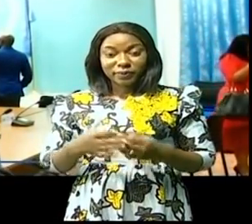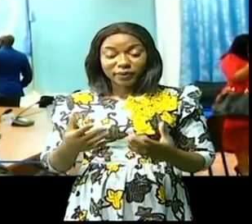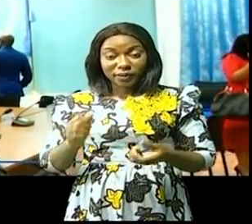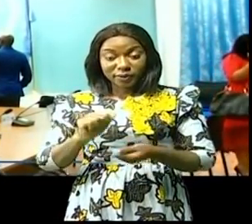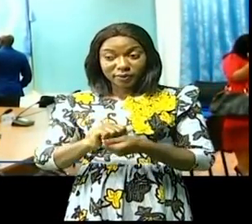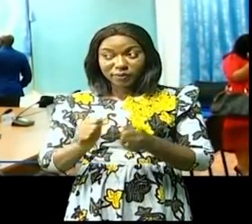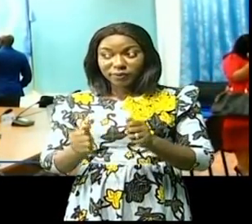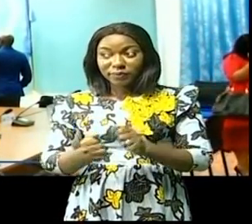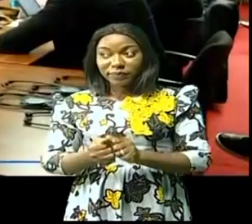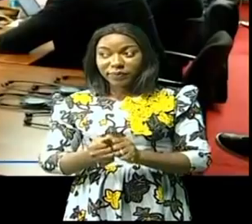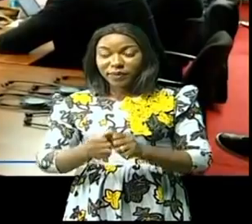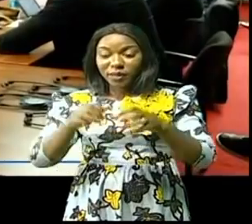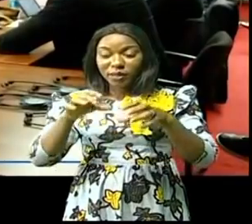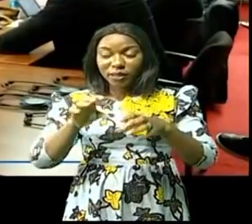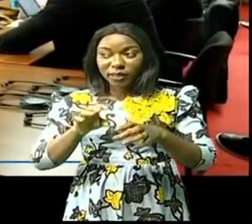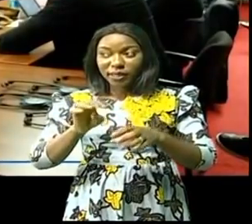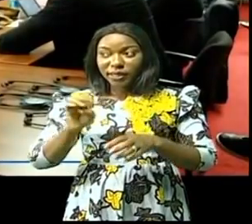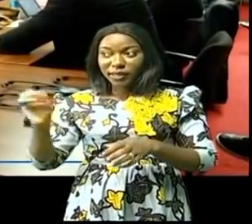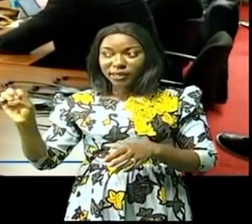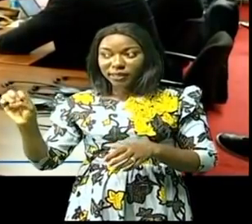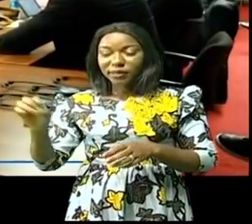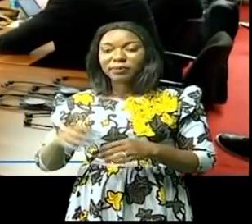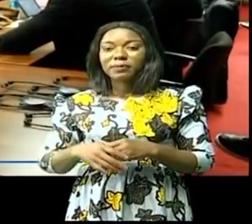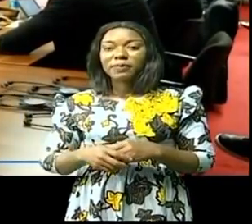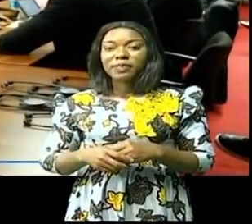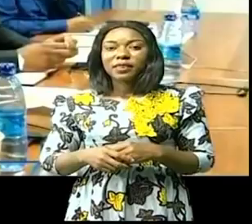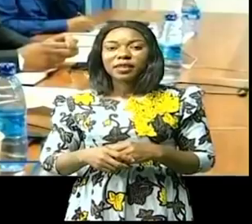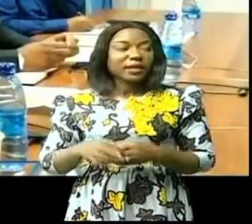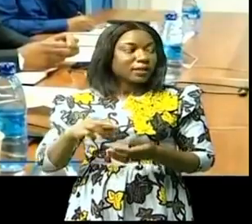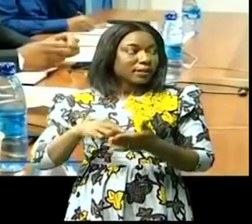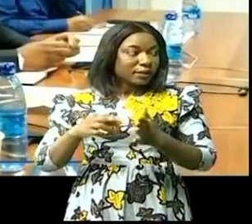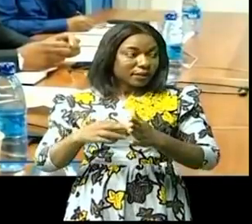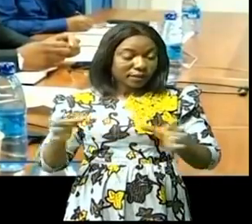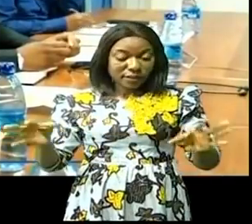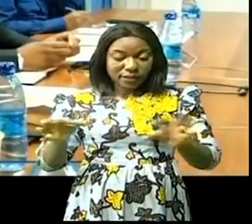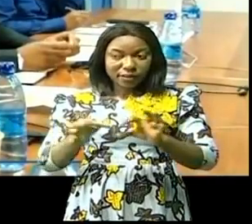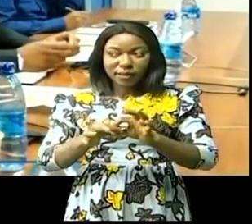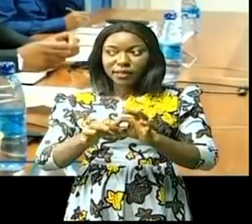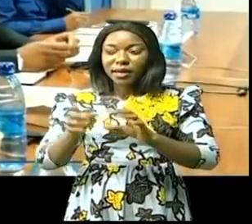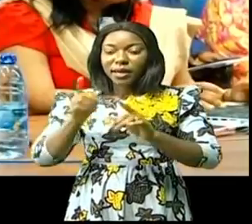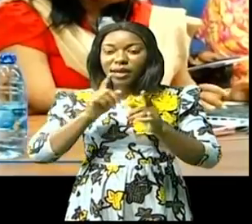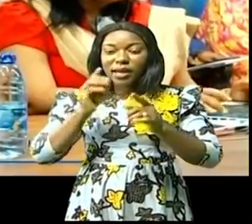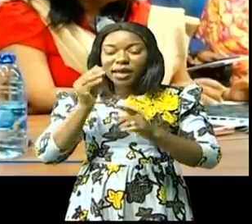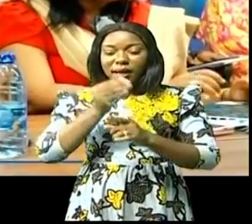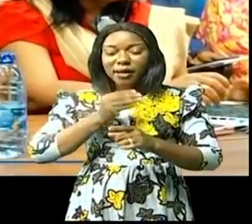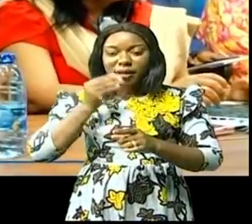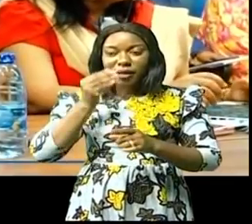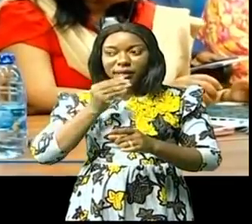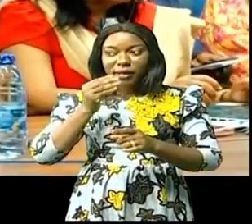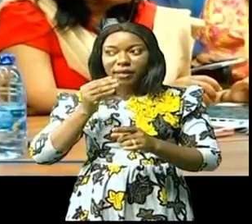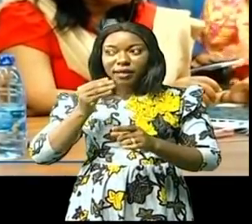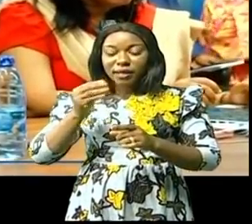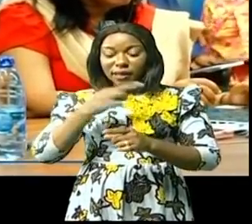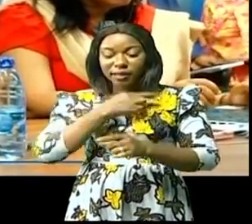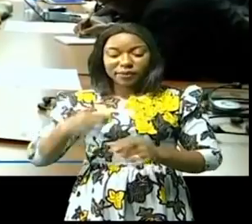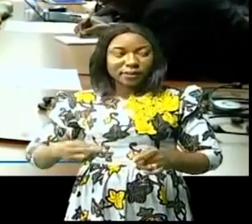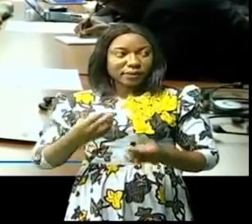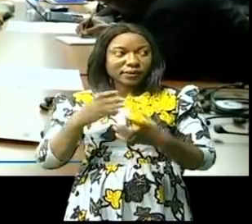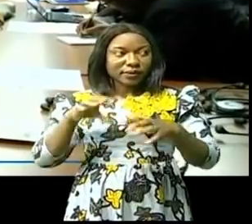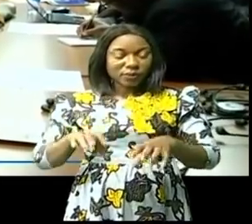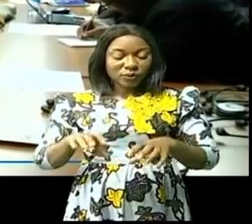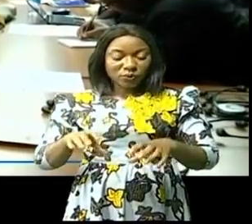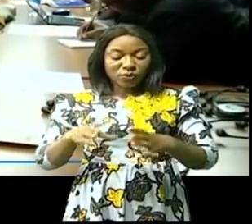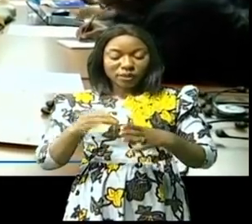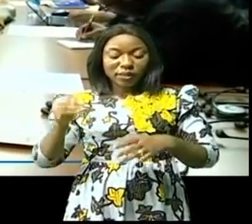existe actuellement dans l'Est. C'est pour joindre la parole à l'acte que l'équipe mixte de la présidence de la République démocratique du Congo et celle du